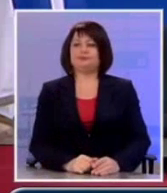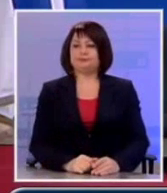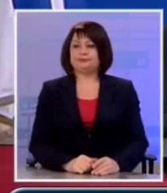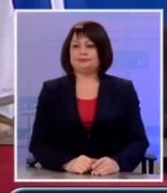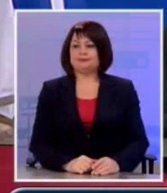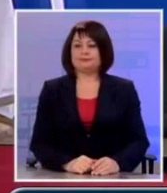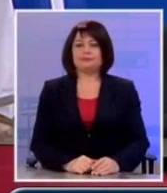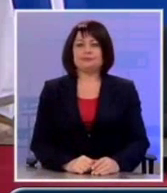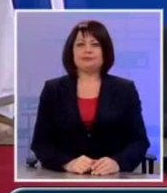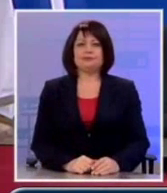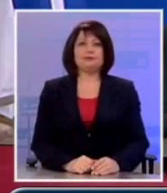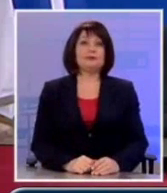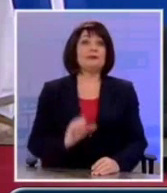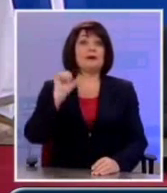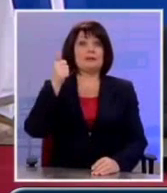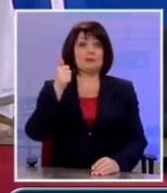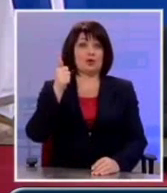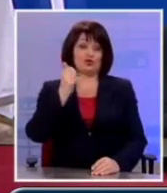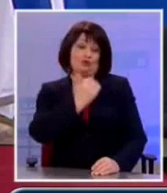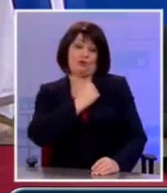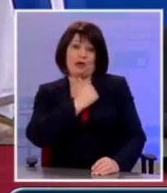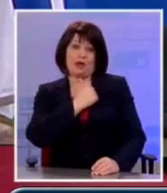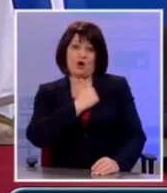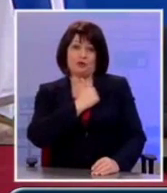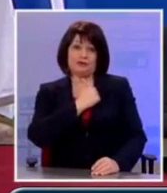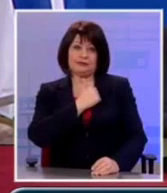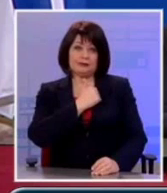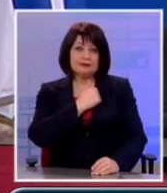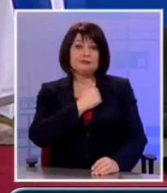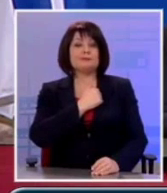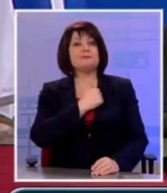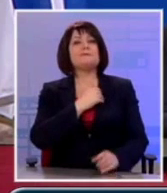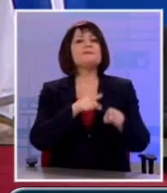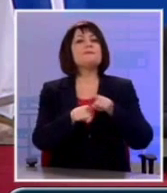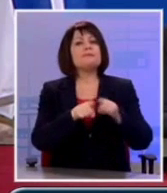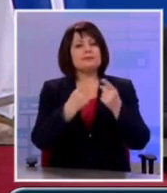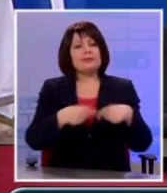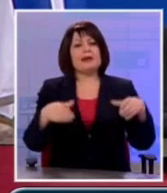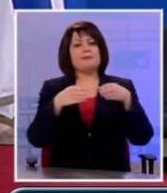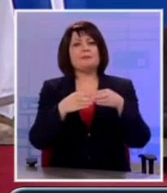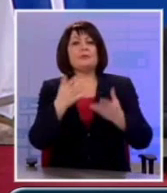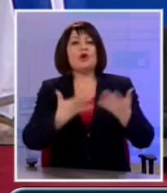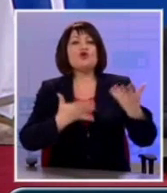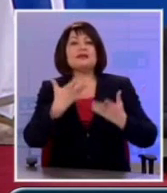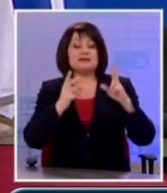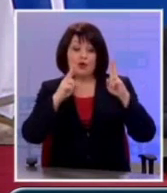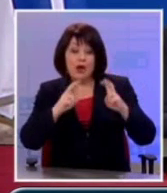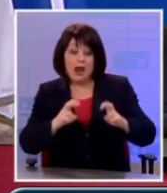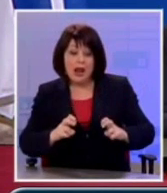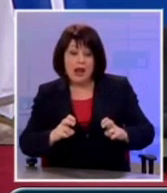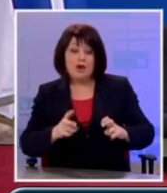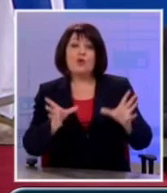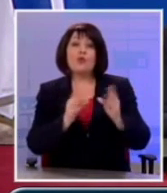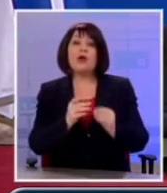Στο πρώτο σκέλος της ερώτησής σας, που έχει να κάνει με την Επιτροπή Λογιστικού Ελέγχου του Χρέους.